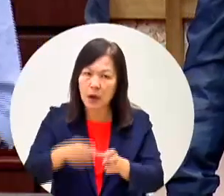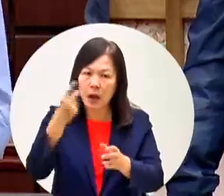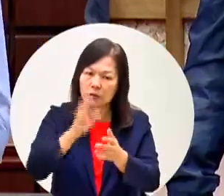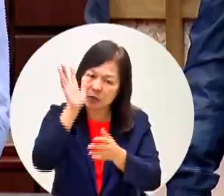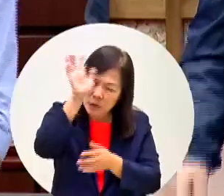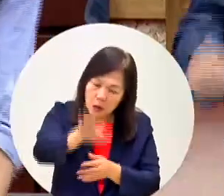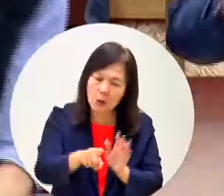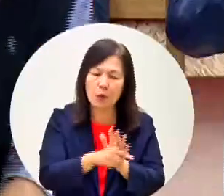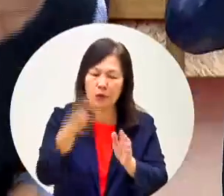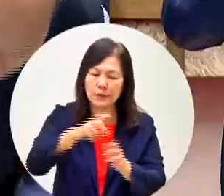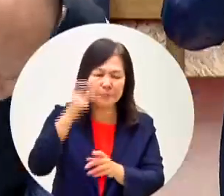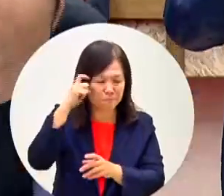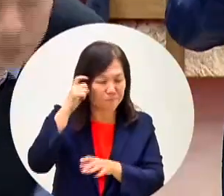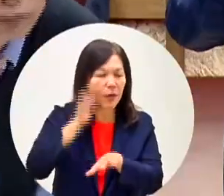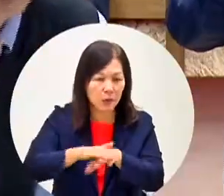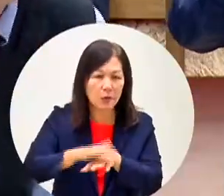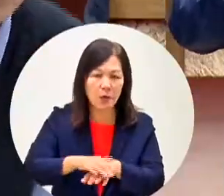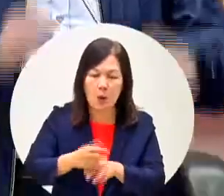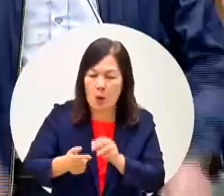快。